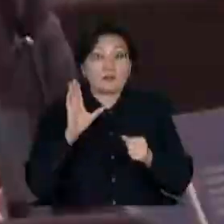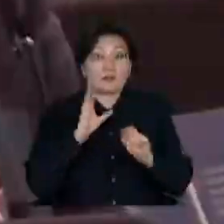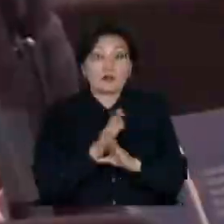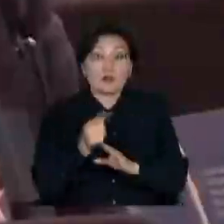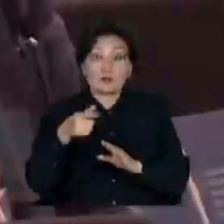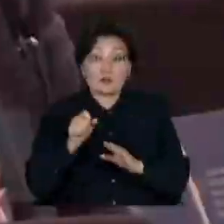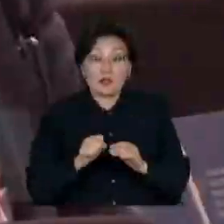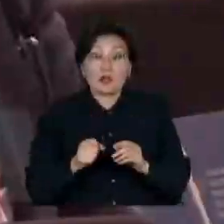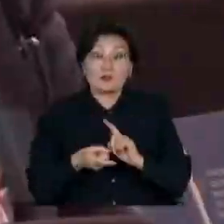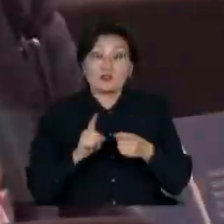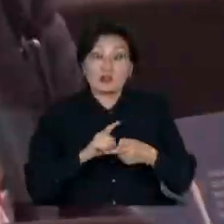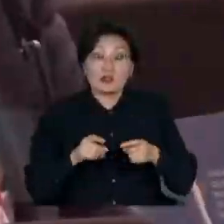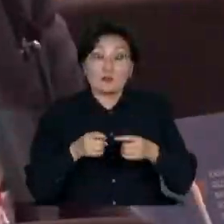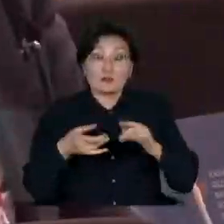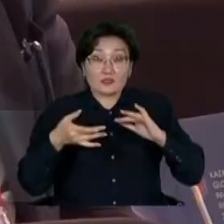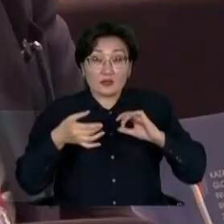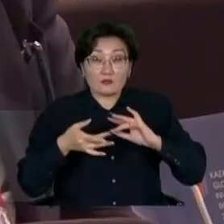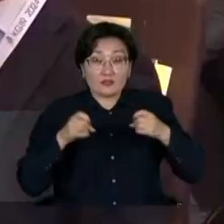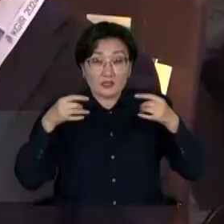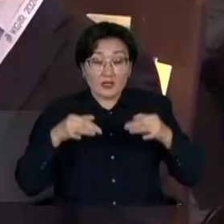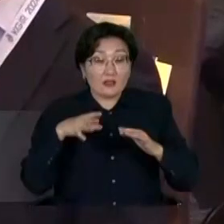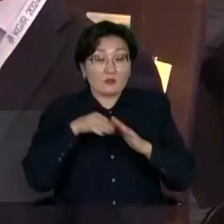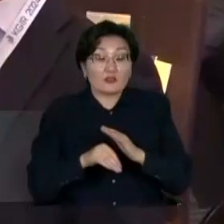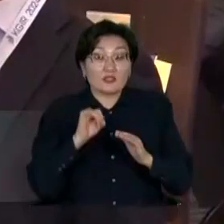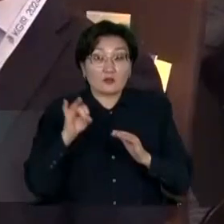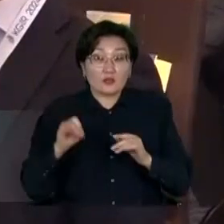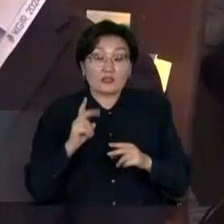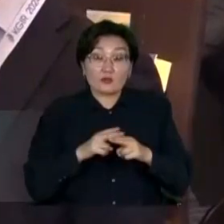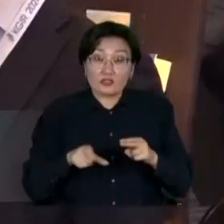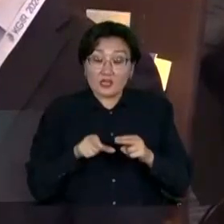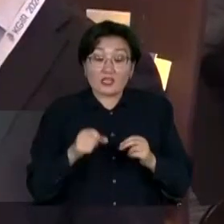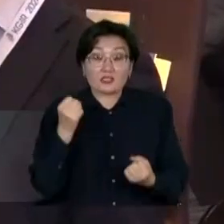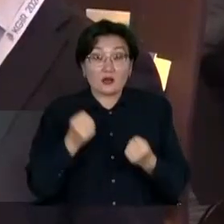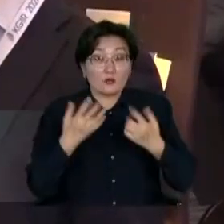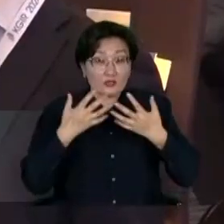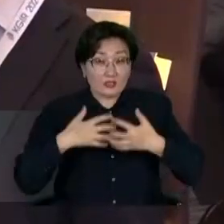газа, цифровизации и внедрению искусственного интеллекта в железнодорожное